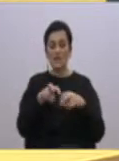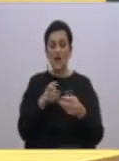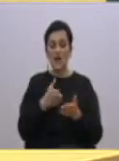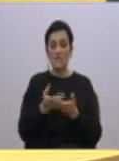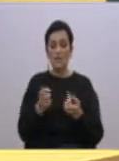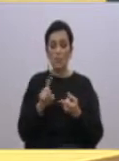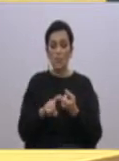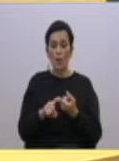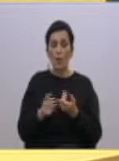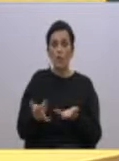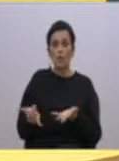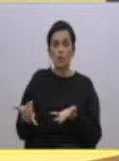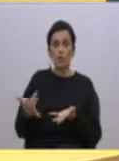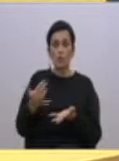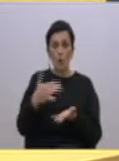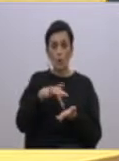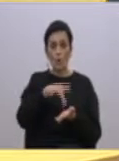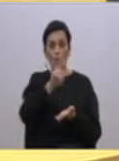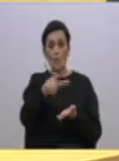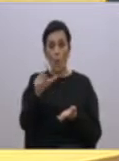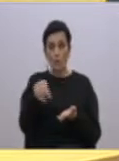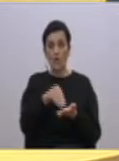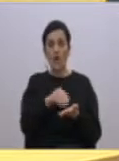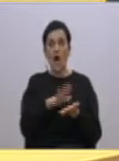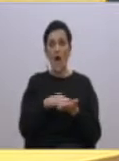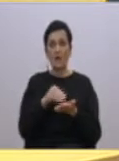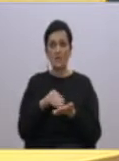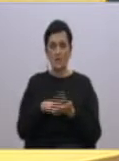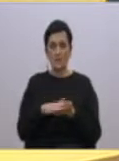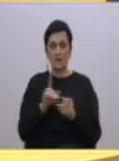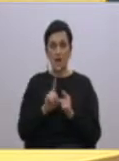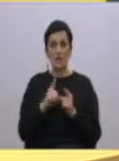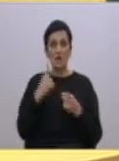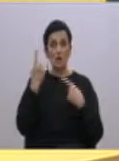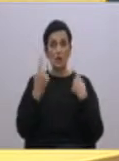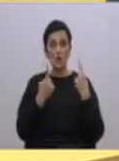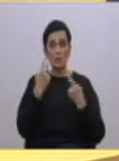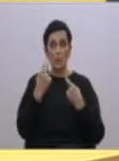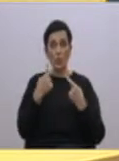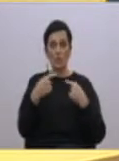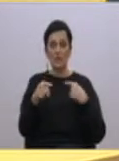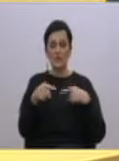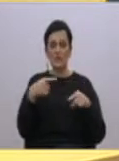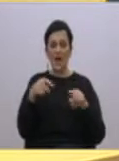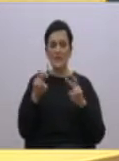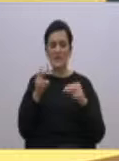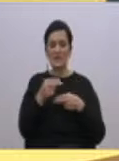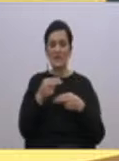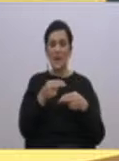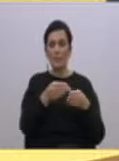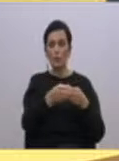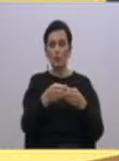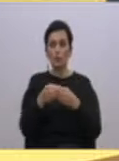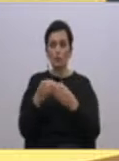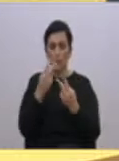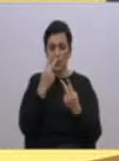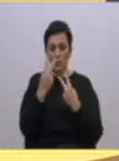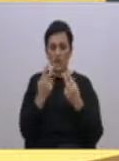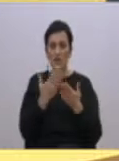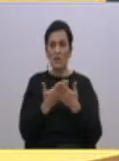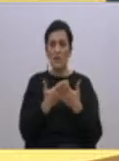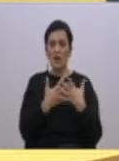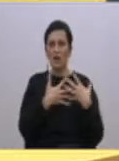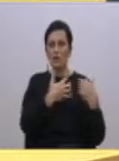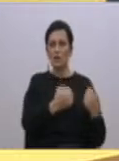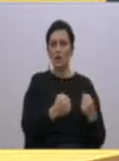შეგროვებულ, მათ შორის მოსახლეობის აღწერის ფარგლებში შეგროვებულ ინფორმაციას სხვადასხვა თემატური ჯგუფების მიხედვით, როგორიცაა მაგალითად